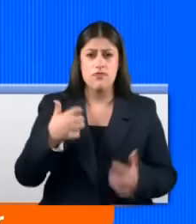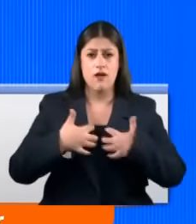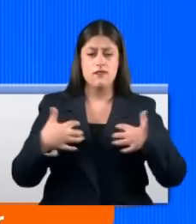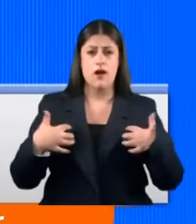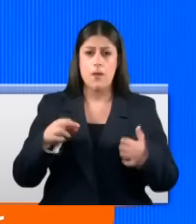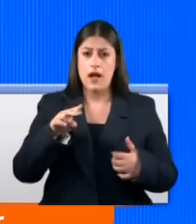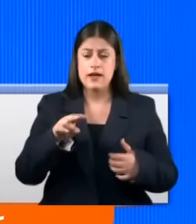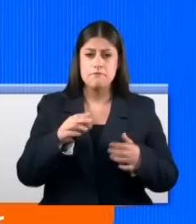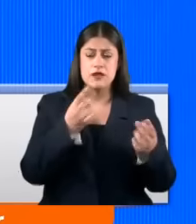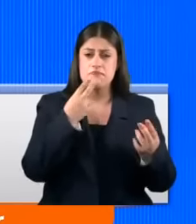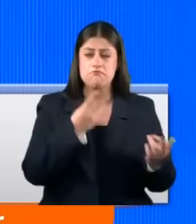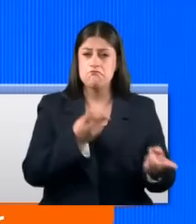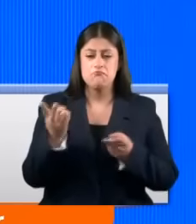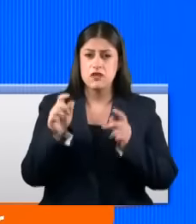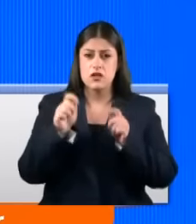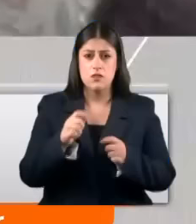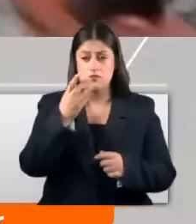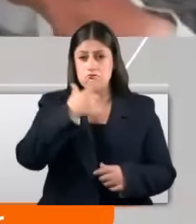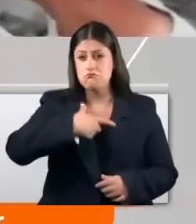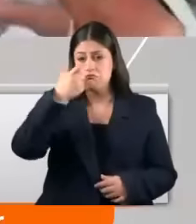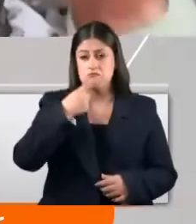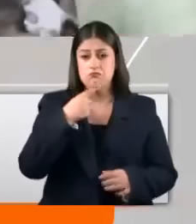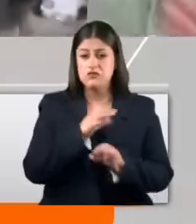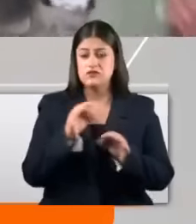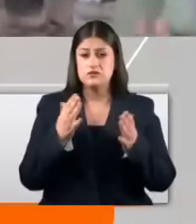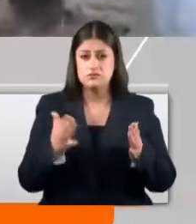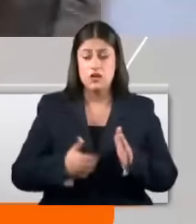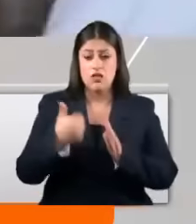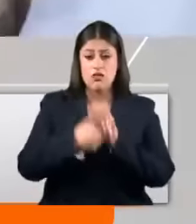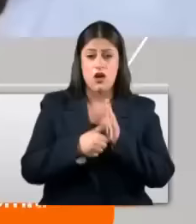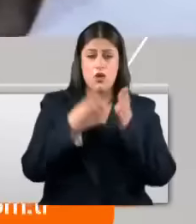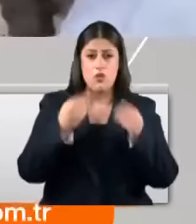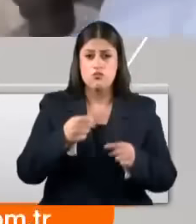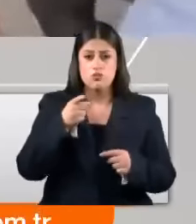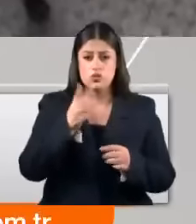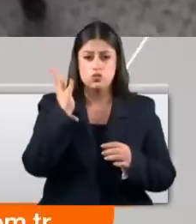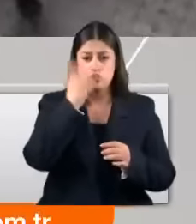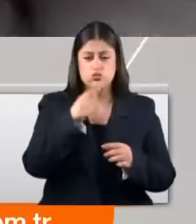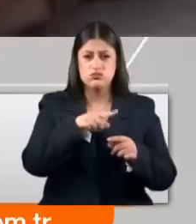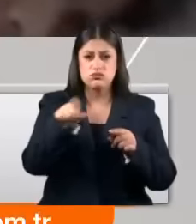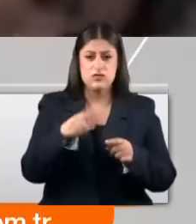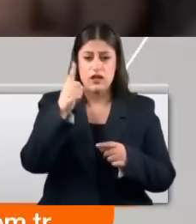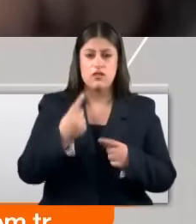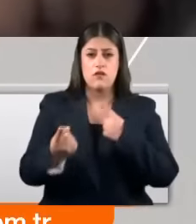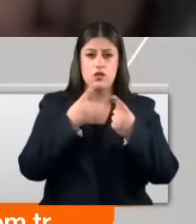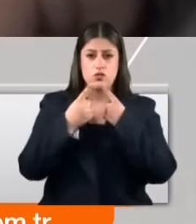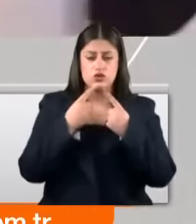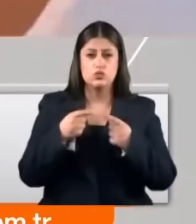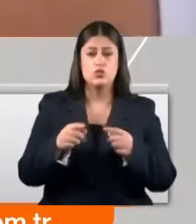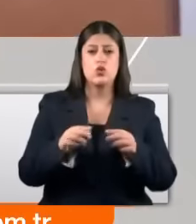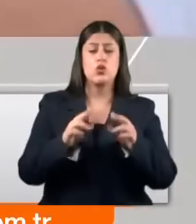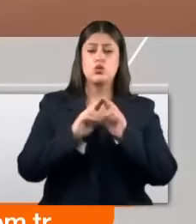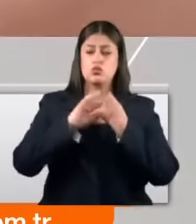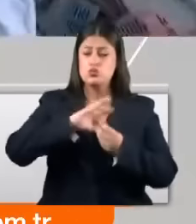gibi ağırlarken yüzleri kızarmıyor. Tarihe geçen utanç görüntüleri hakkında ilk kez konuştu. Küresel sistem